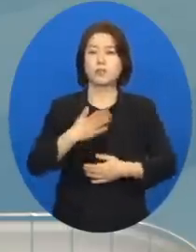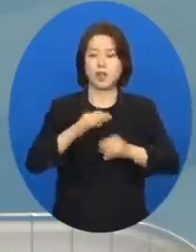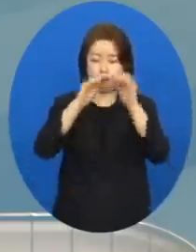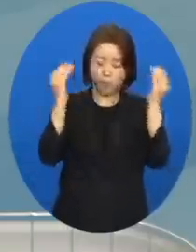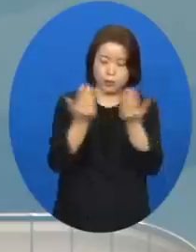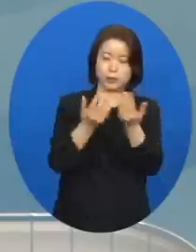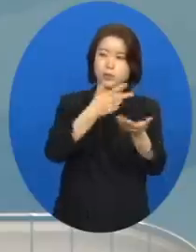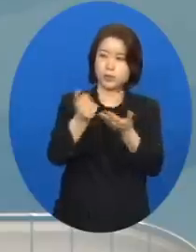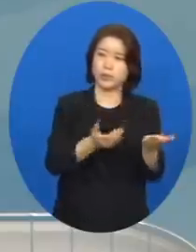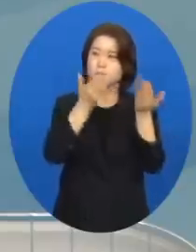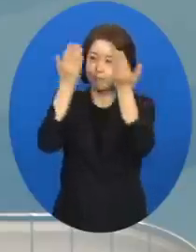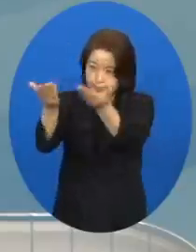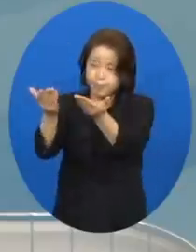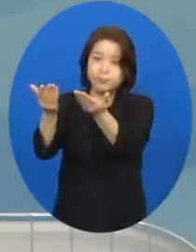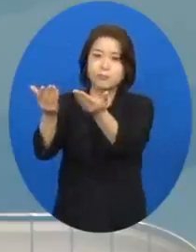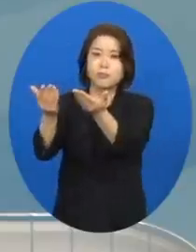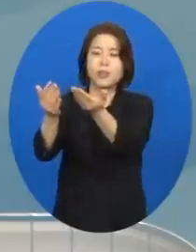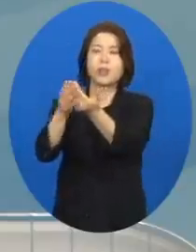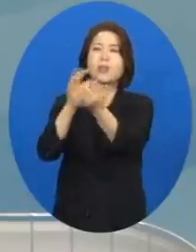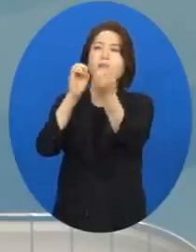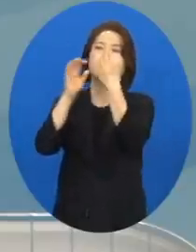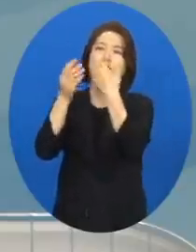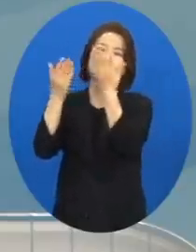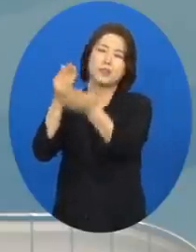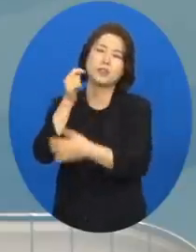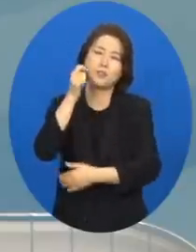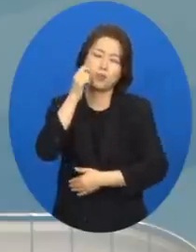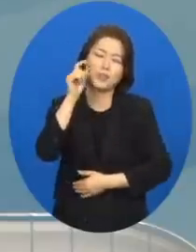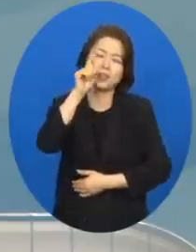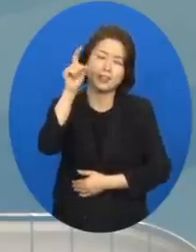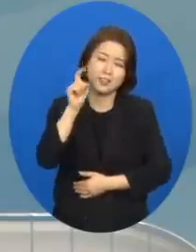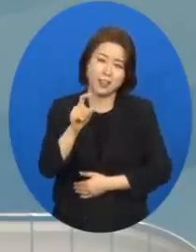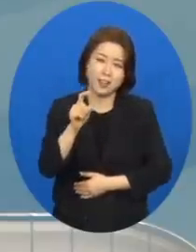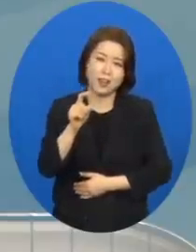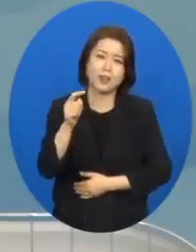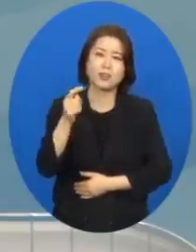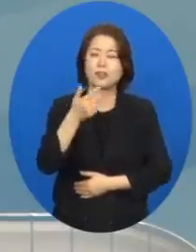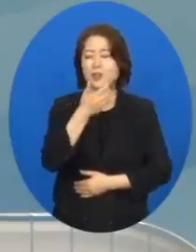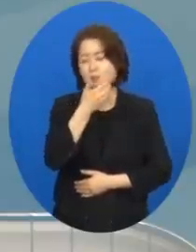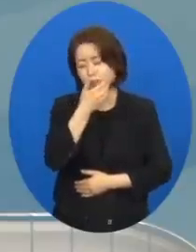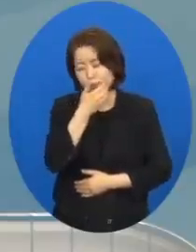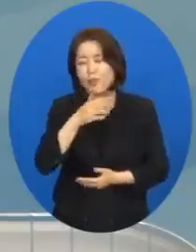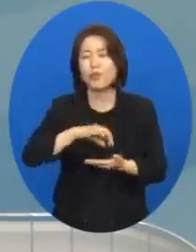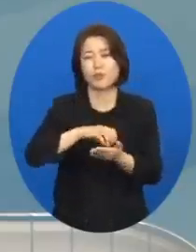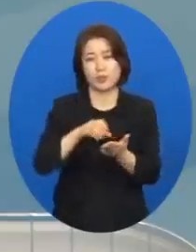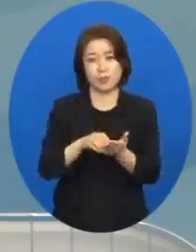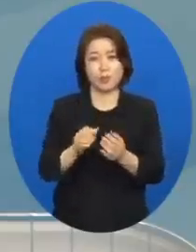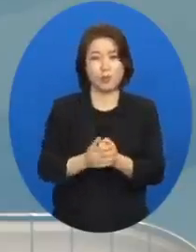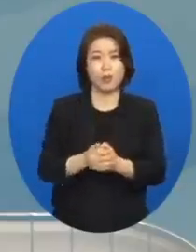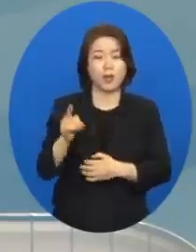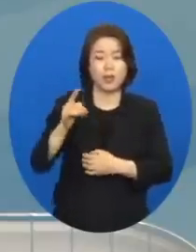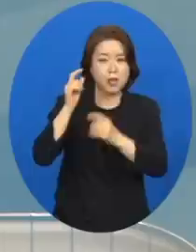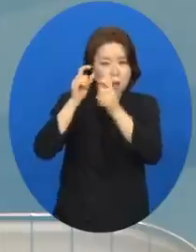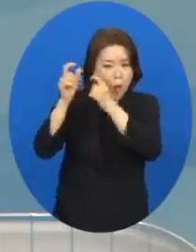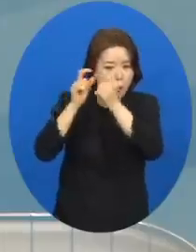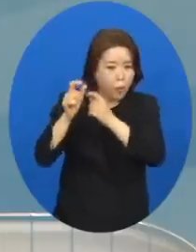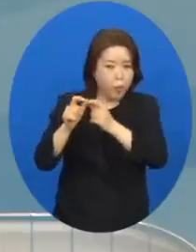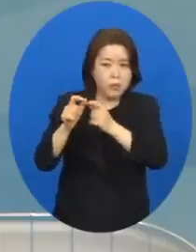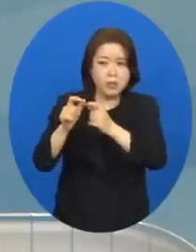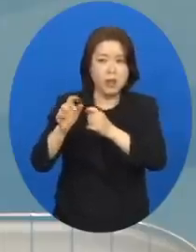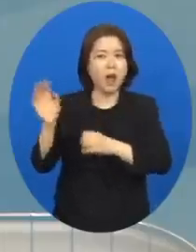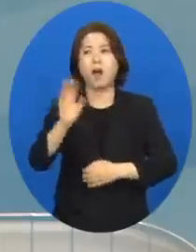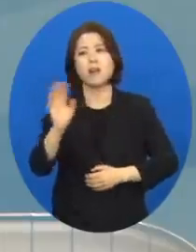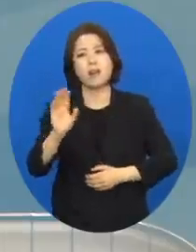것을 주님께 드립니다. 그렇게 못했을까? 그게 너무 부끄러울 정도예요. 그게 고민거리가 될